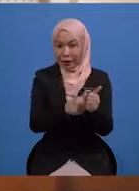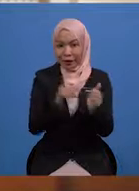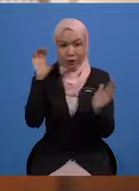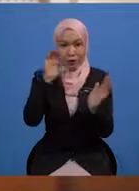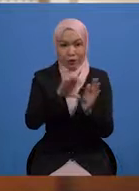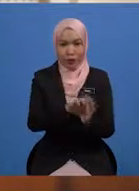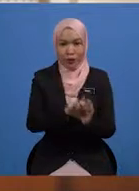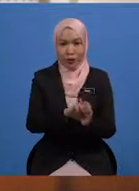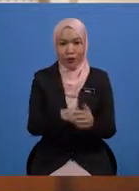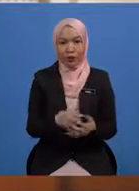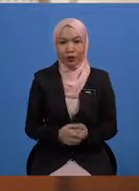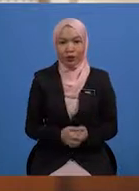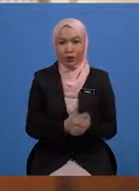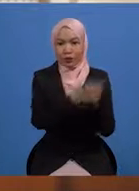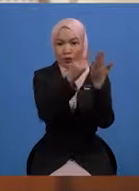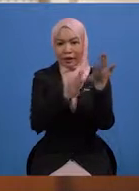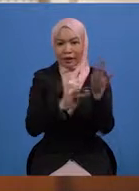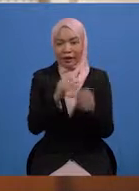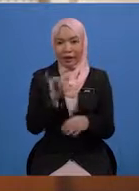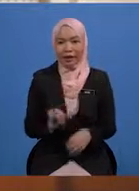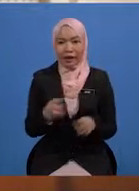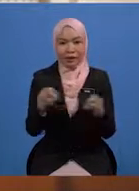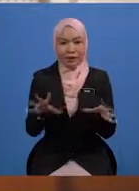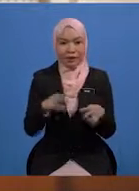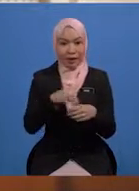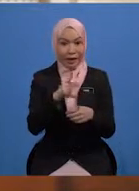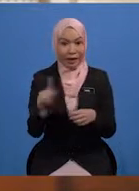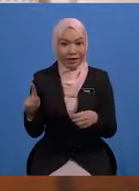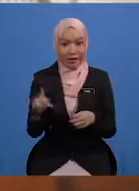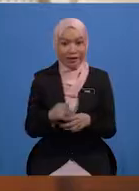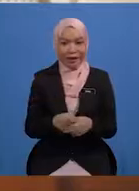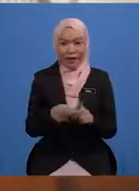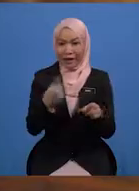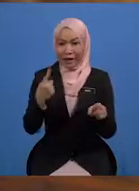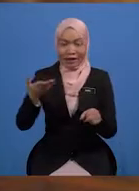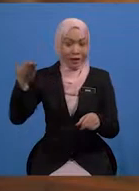telah dihasilkan melalui karya-karya popular sejak dahulu.